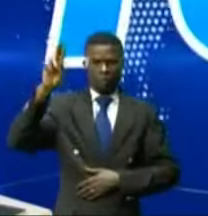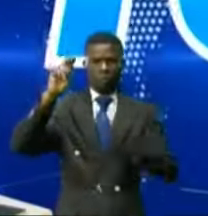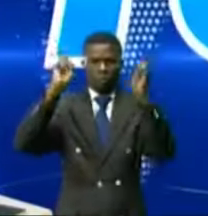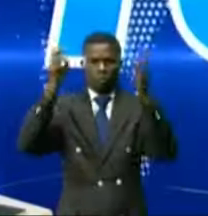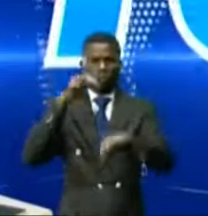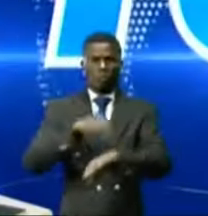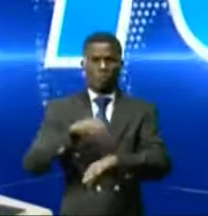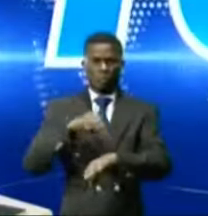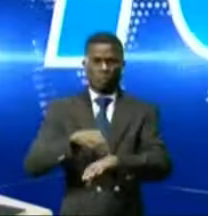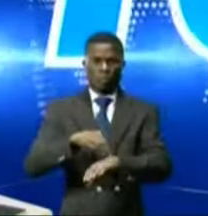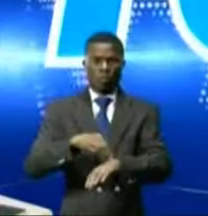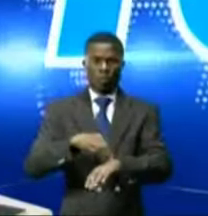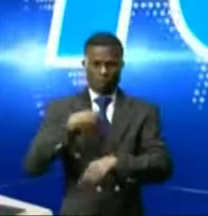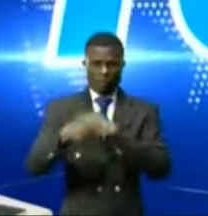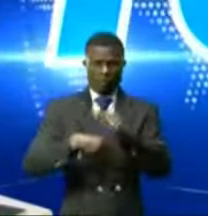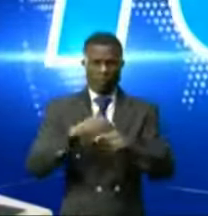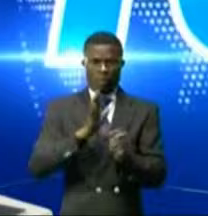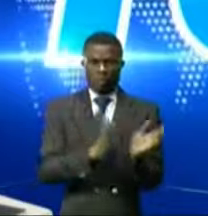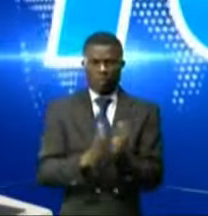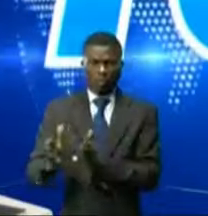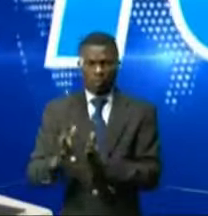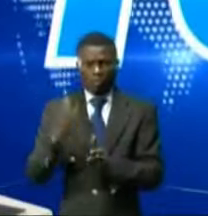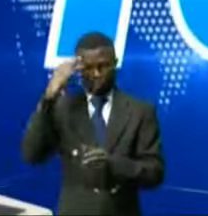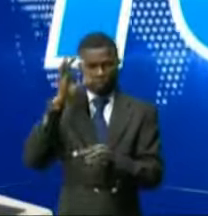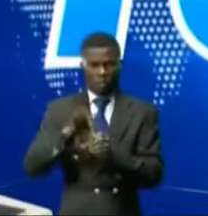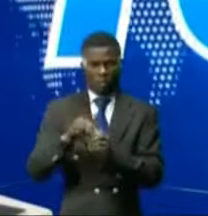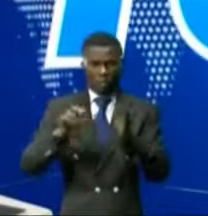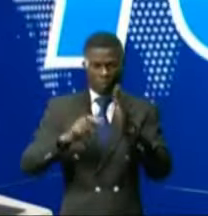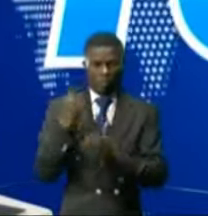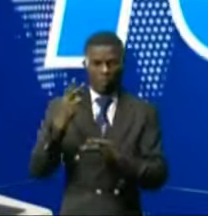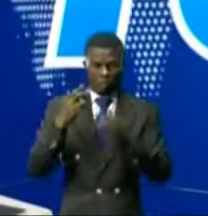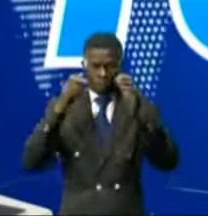Matadi affûte déjà des armes pour la réélection de